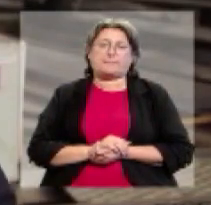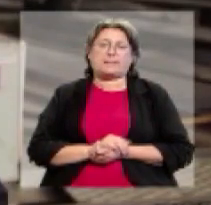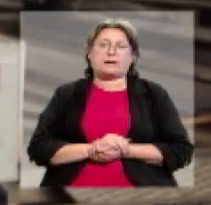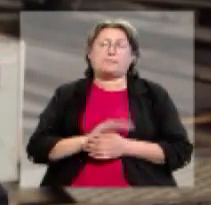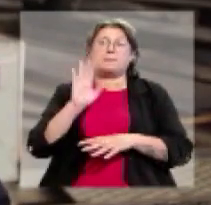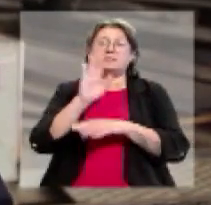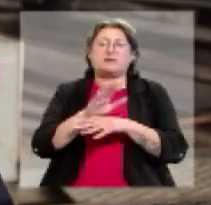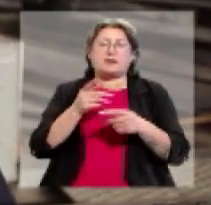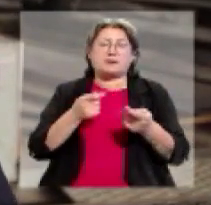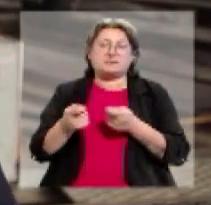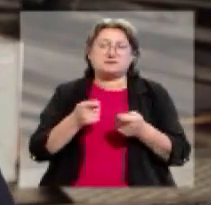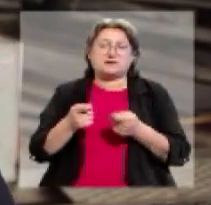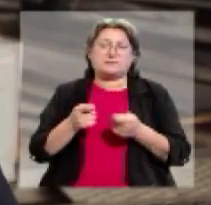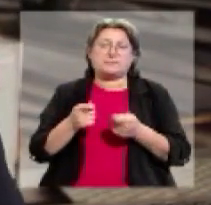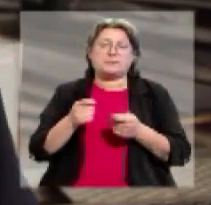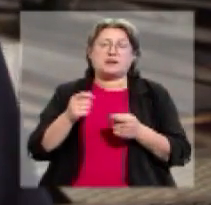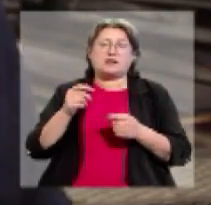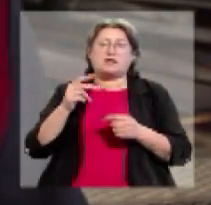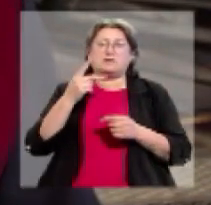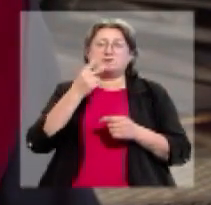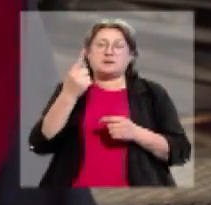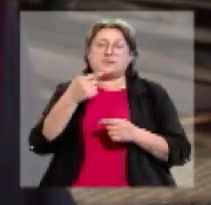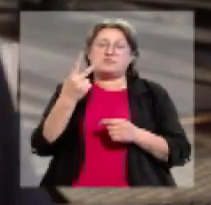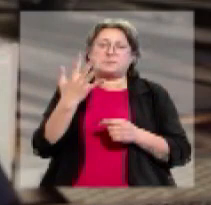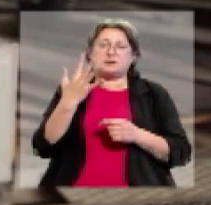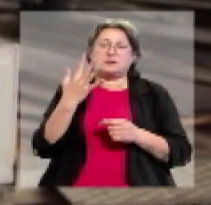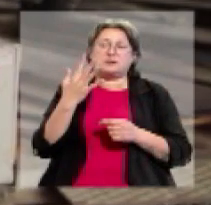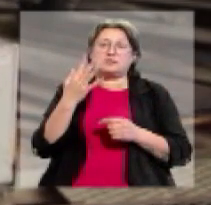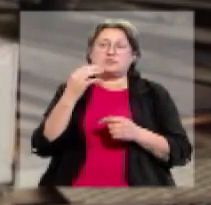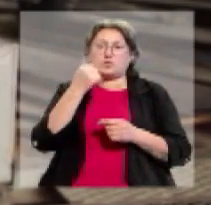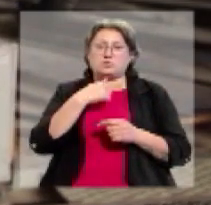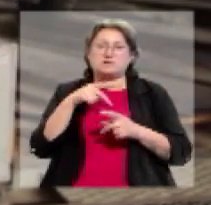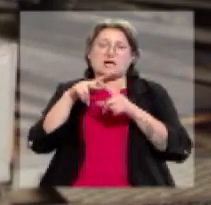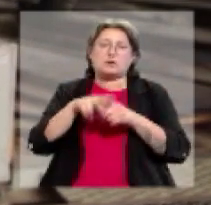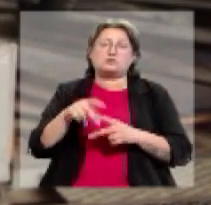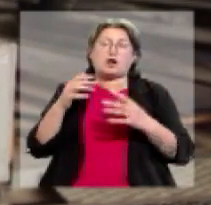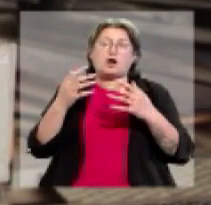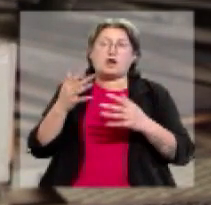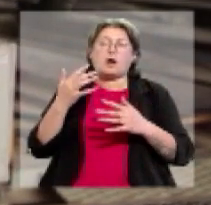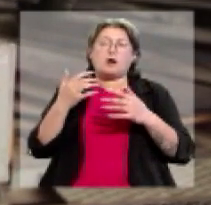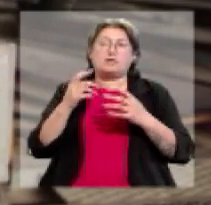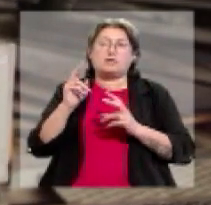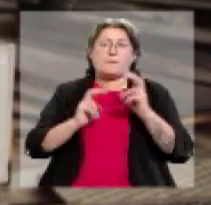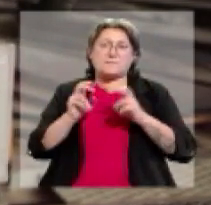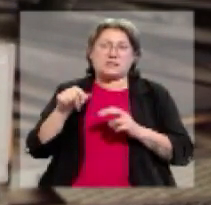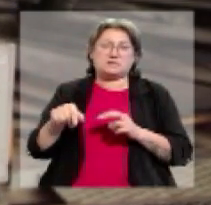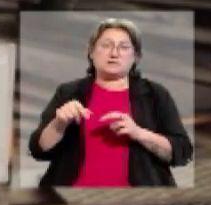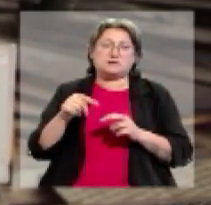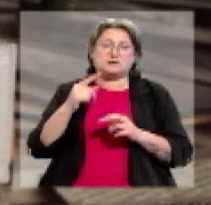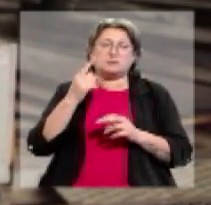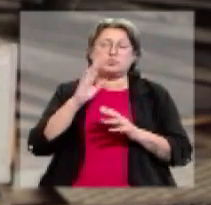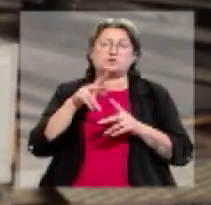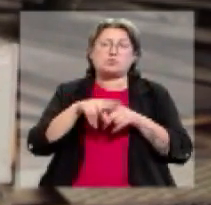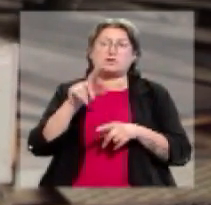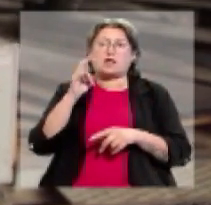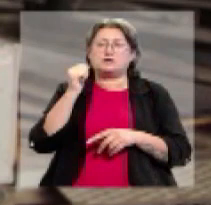постановление правительства 21-25 года с загрузкой домостроительных комбинатов к 25 году на